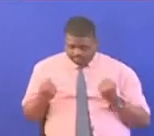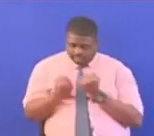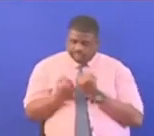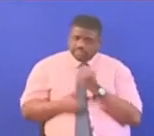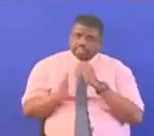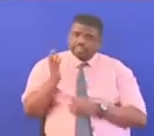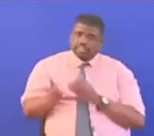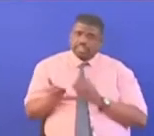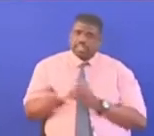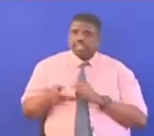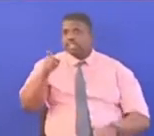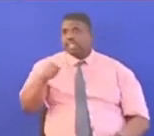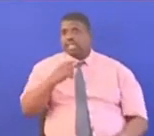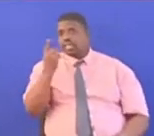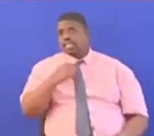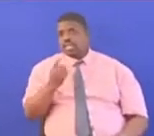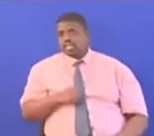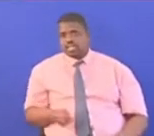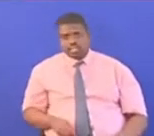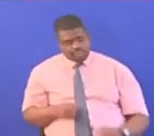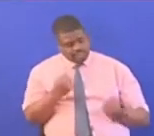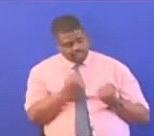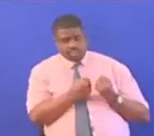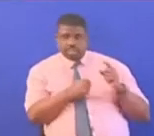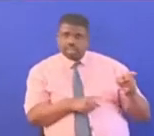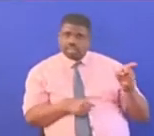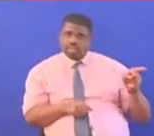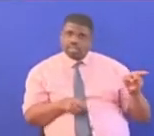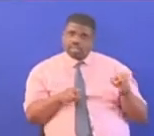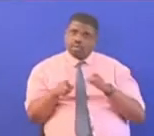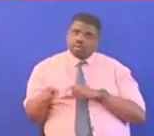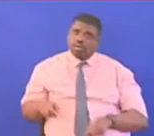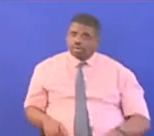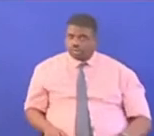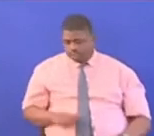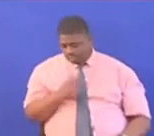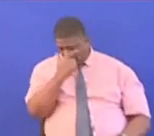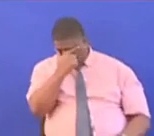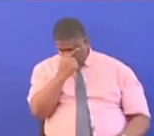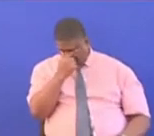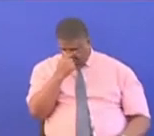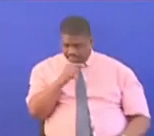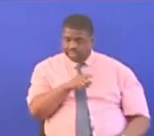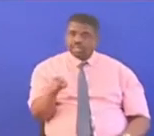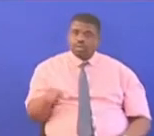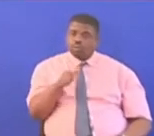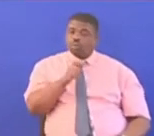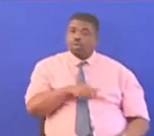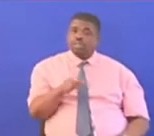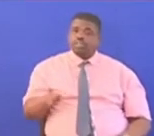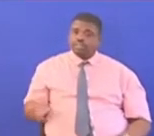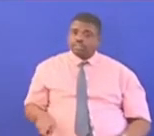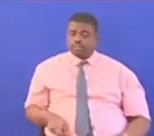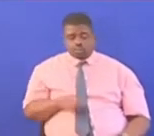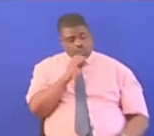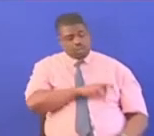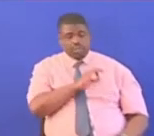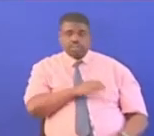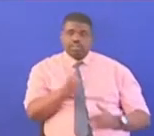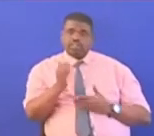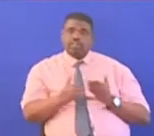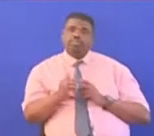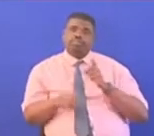zaidi ya tani 4 ya asali ambayo inazalishwa na hawa na hawa wananchi waliojiajiri eneo